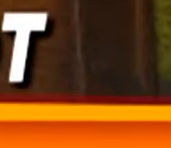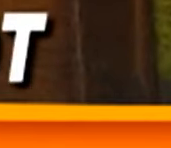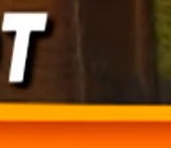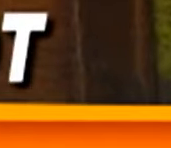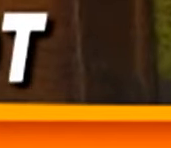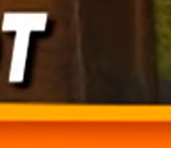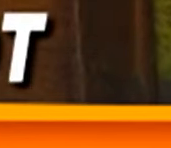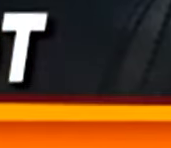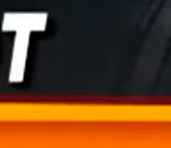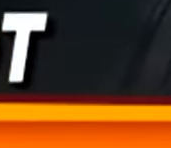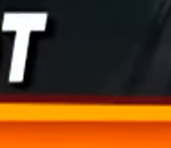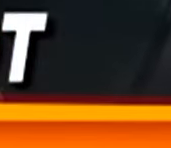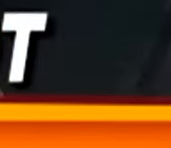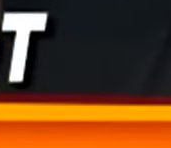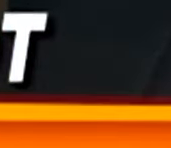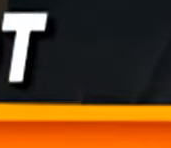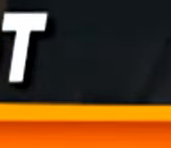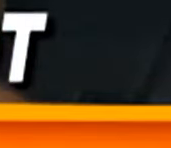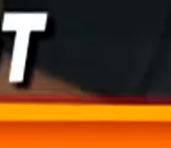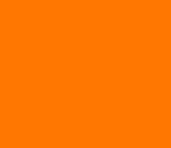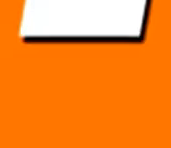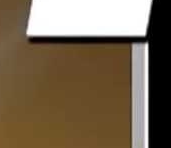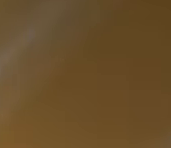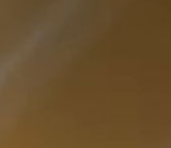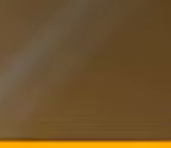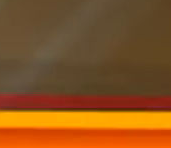lang ba o baka may hokus-pokus?